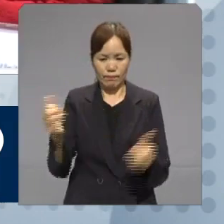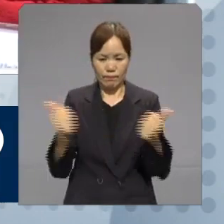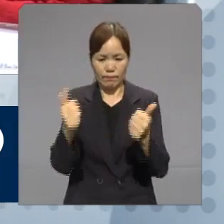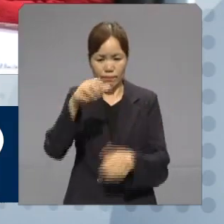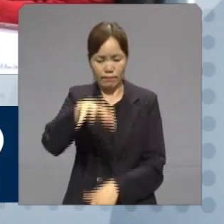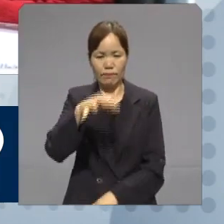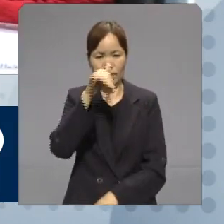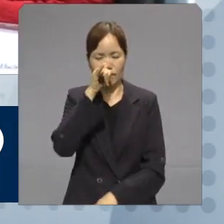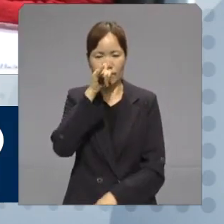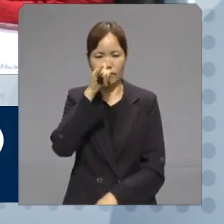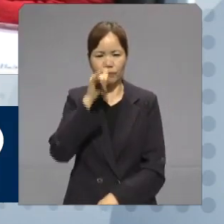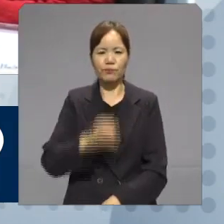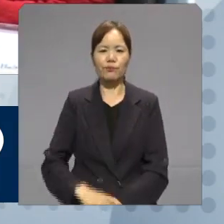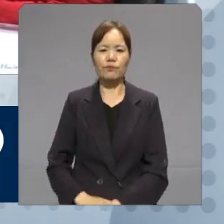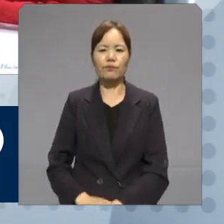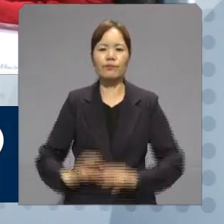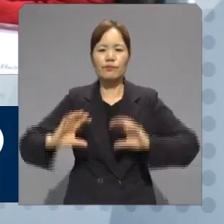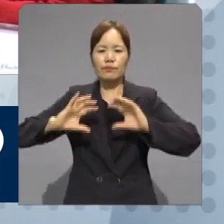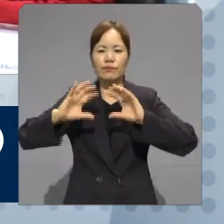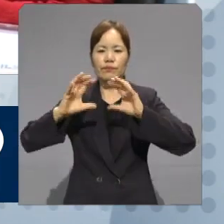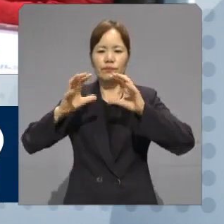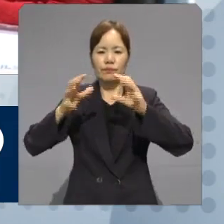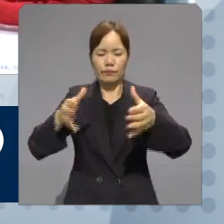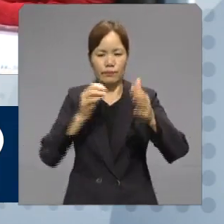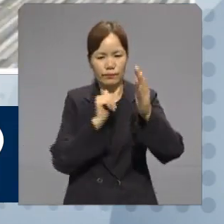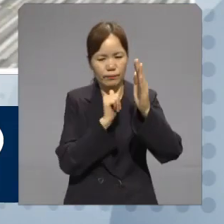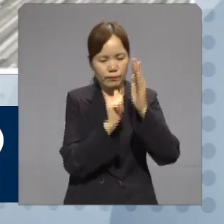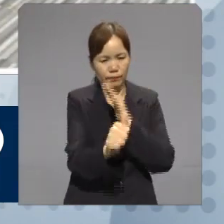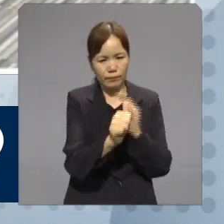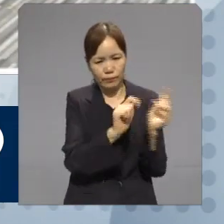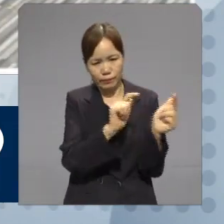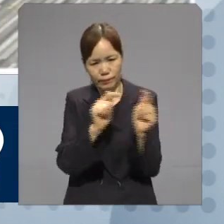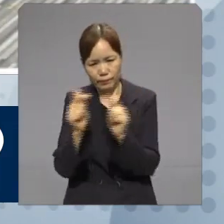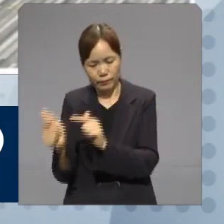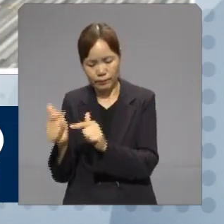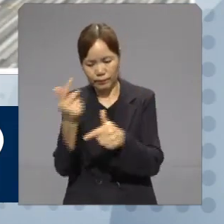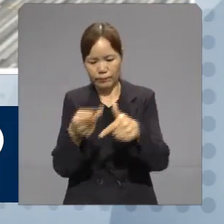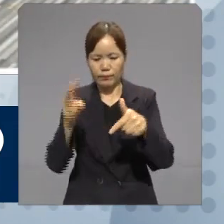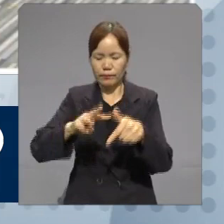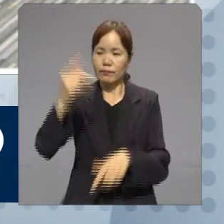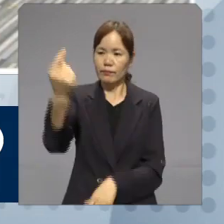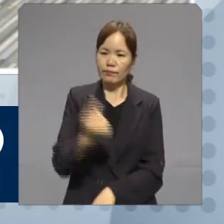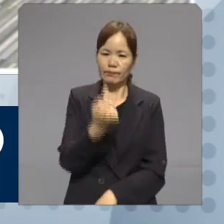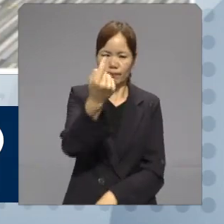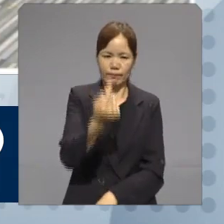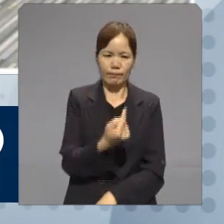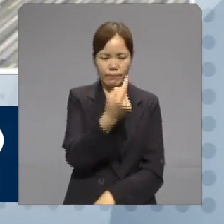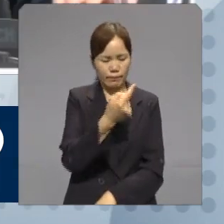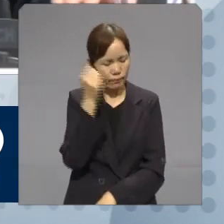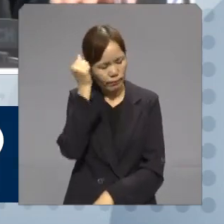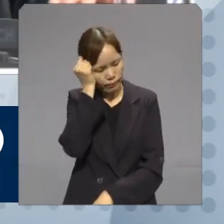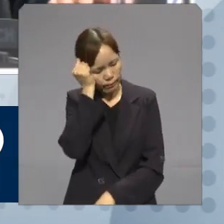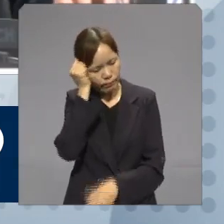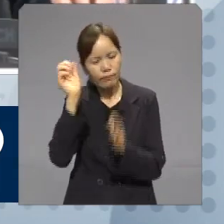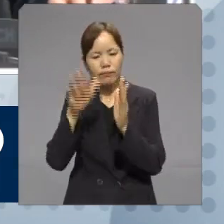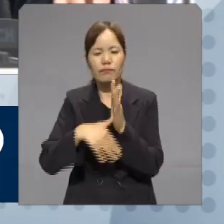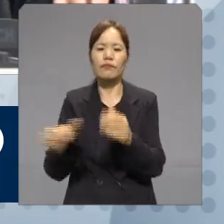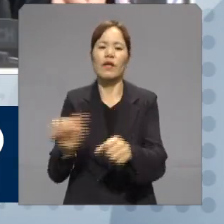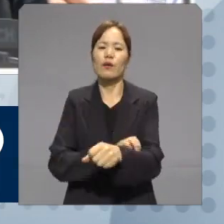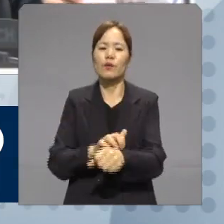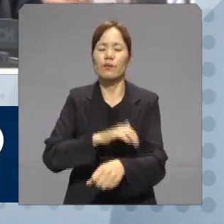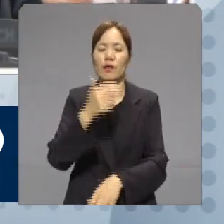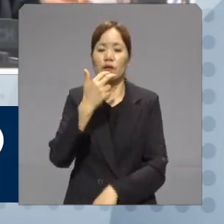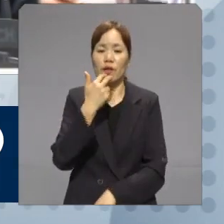있고 또 세계 정상들이 인천에 와서 숙박하는 불편함이 없는